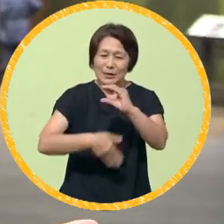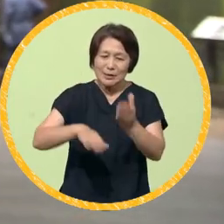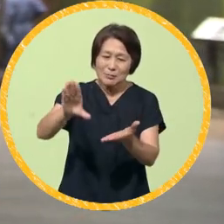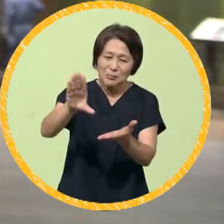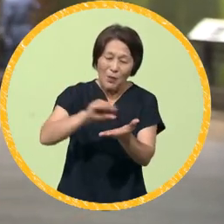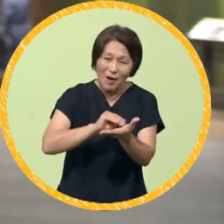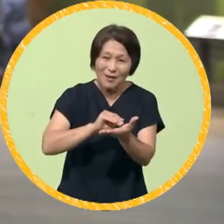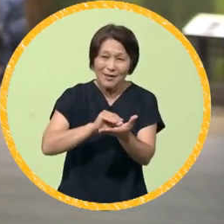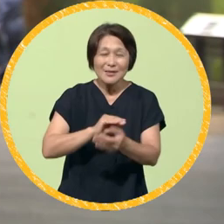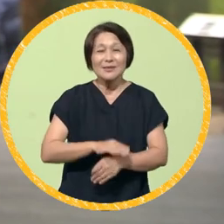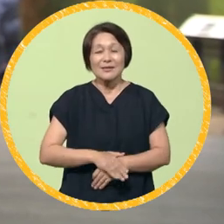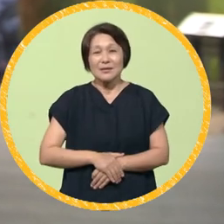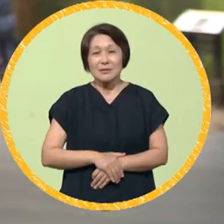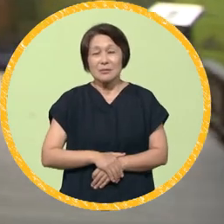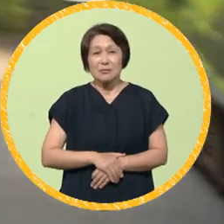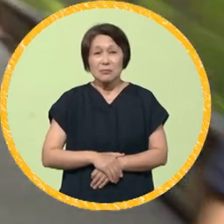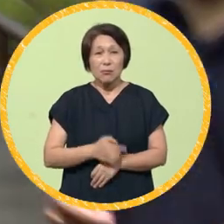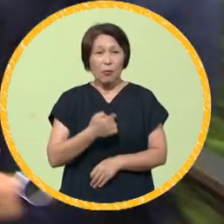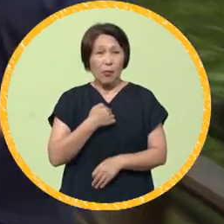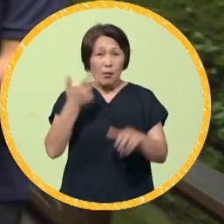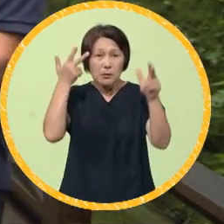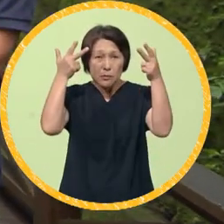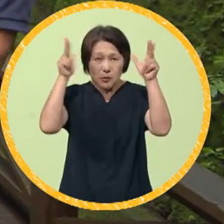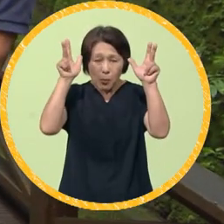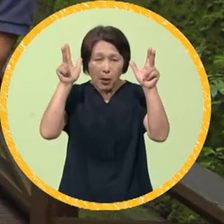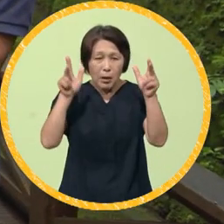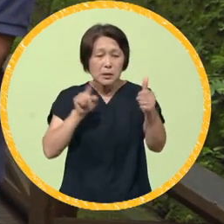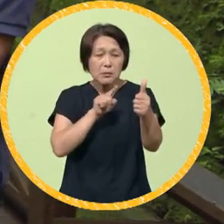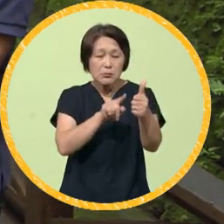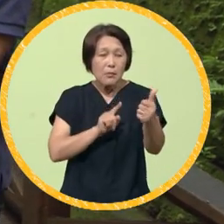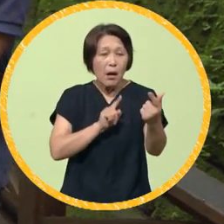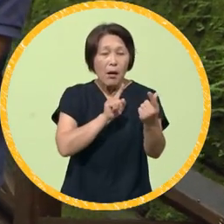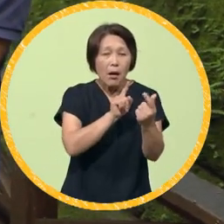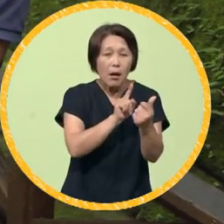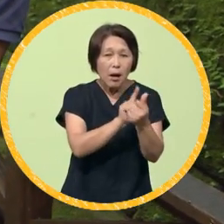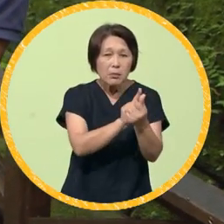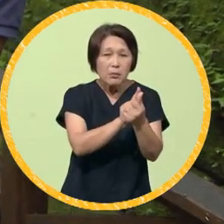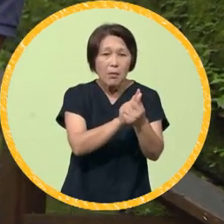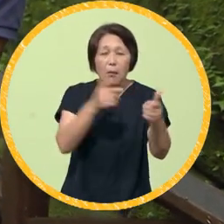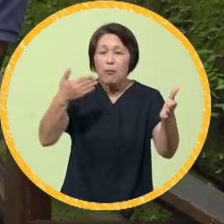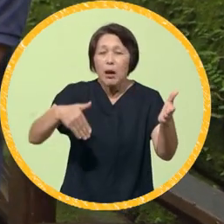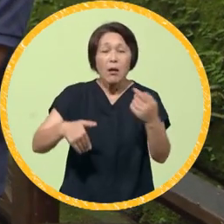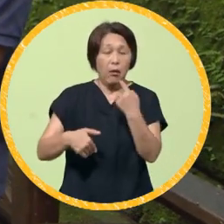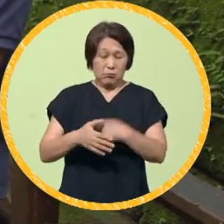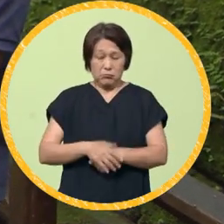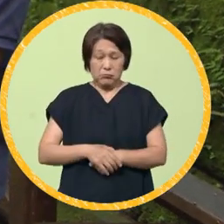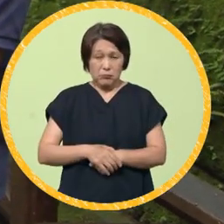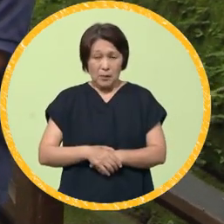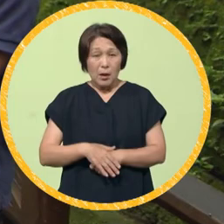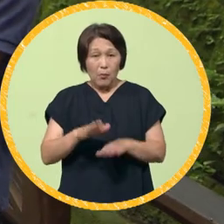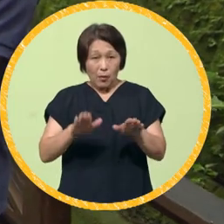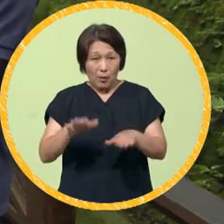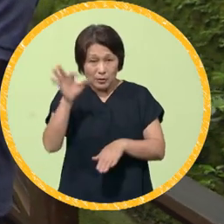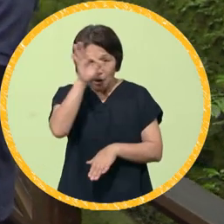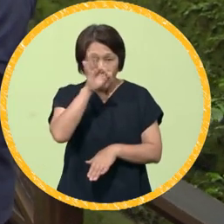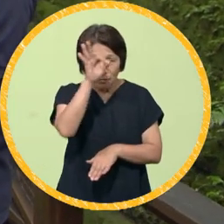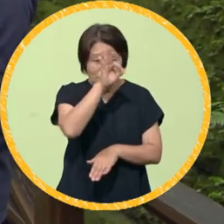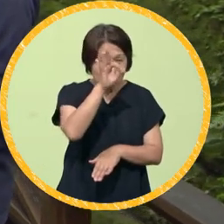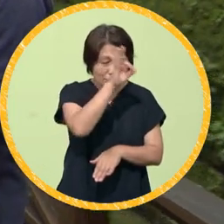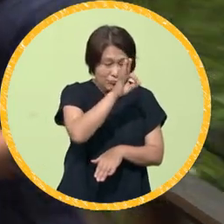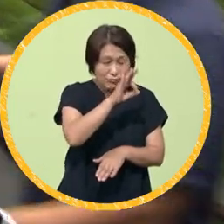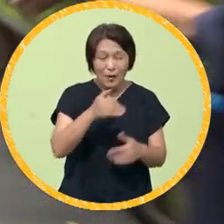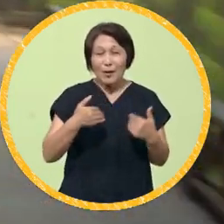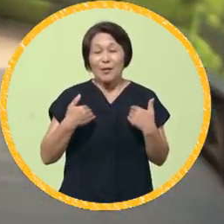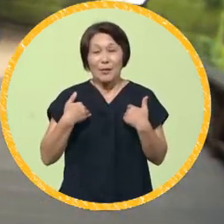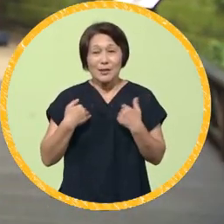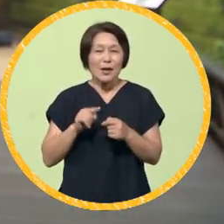撮るってなったら、まだチョッパーに私出会ってないんですけど。 そうなんです、チョッパー島の中にいるので、そちらも探しながら島を回ってっていう。 さら